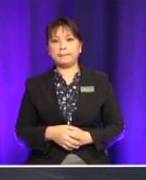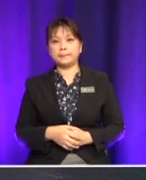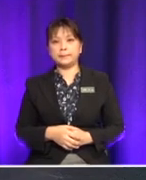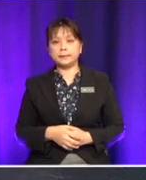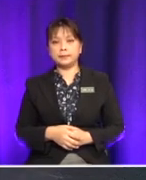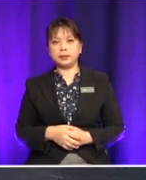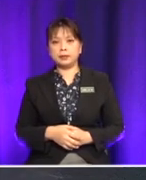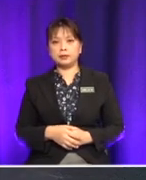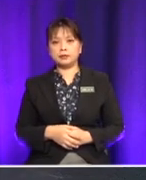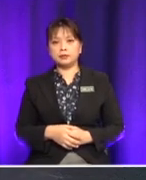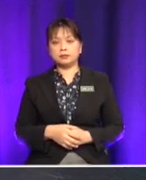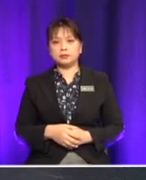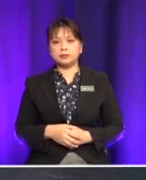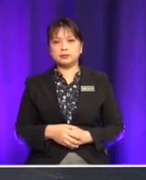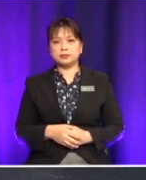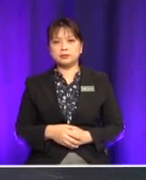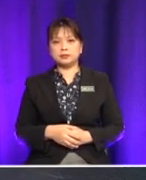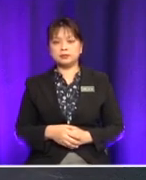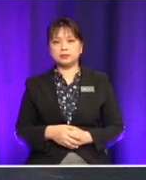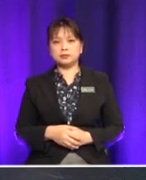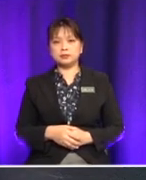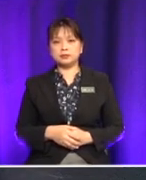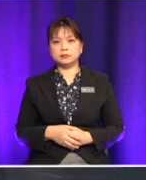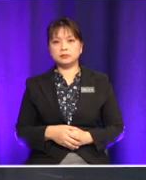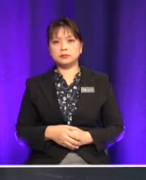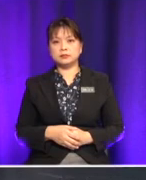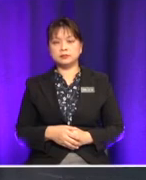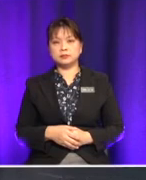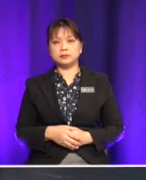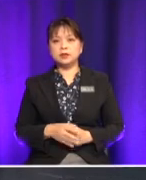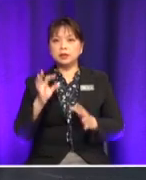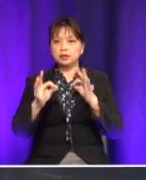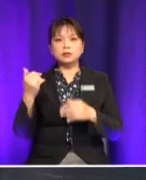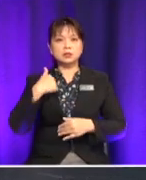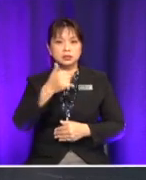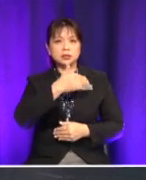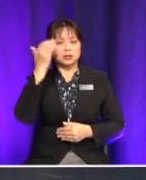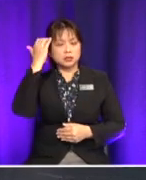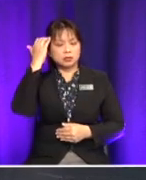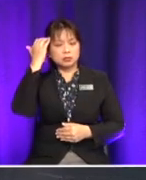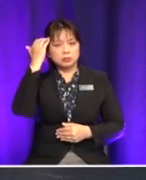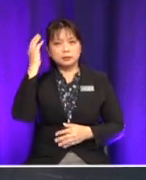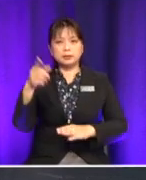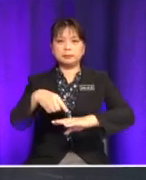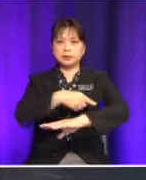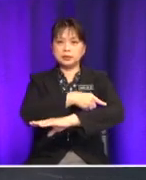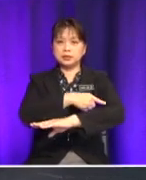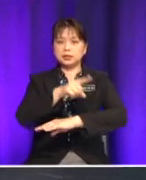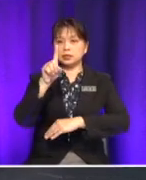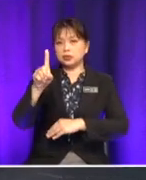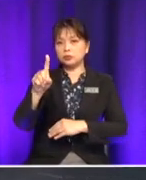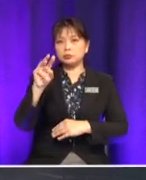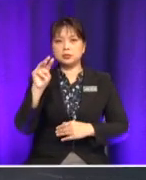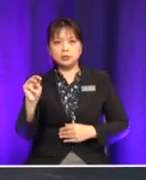ah jadi kalau kita tahu panjang di satu mite kita Pilihlah alat yang betul kalau panjang dia 8 m Tak bolehlah pilih